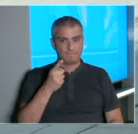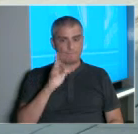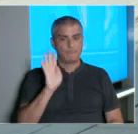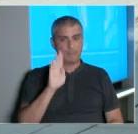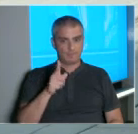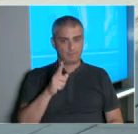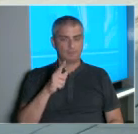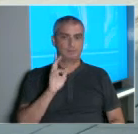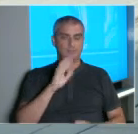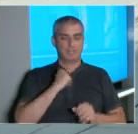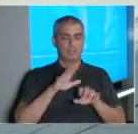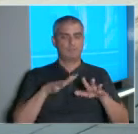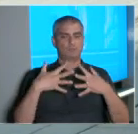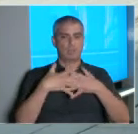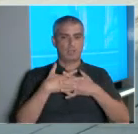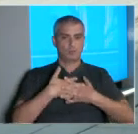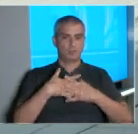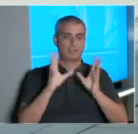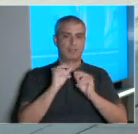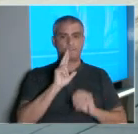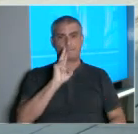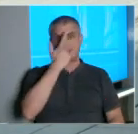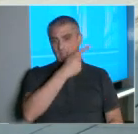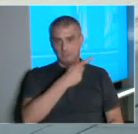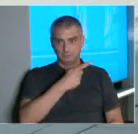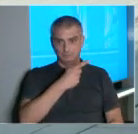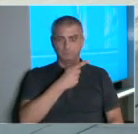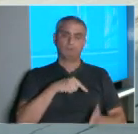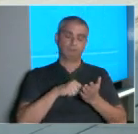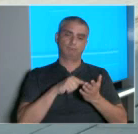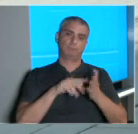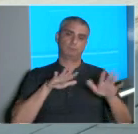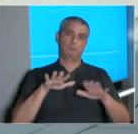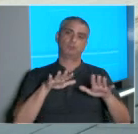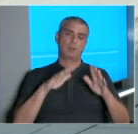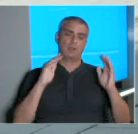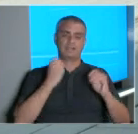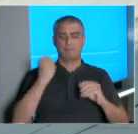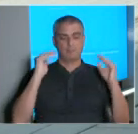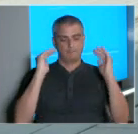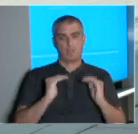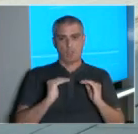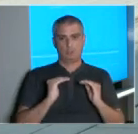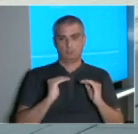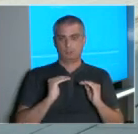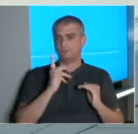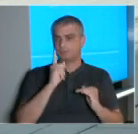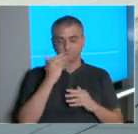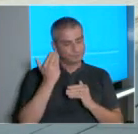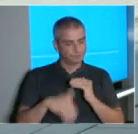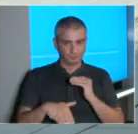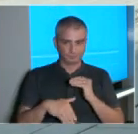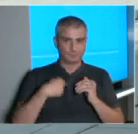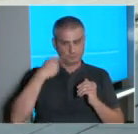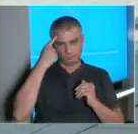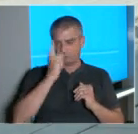שבנימין נתניהו הולך לממשלת אחדות עם בני גנץ, ולכן הממשלה הולכת להיות פחות ימנית מהקודמת. אבל בסופו של דבר